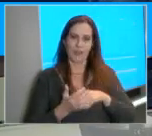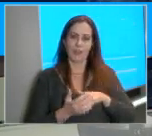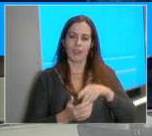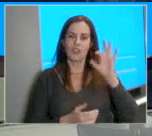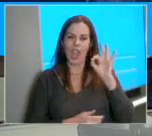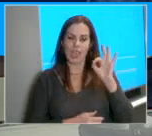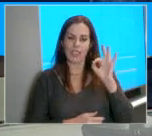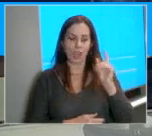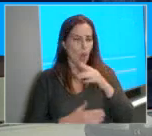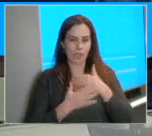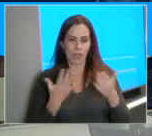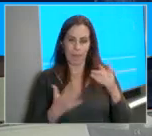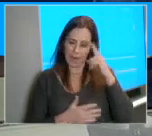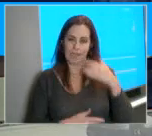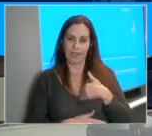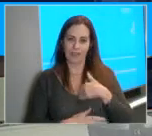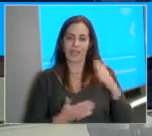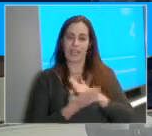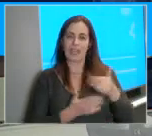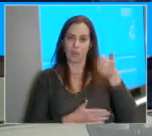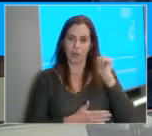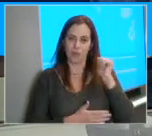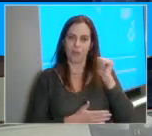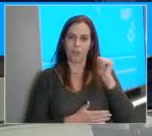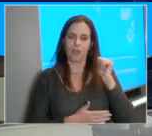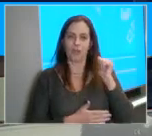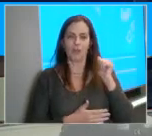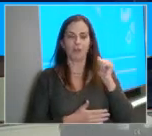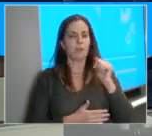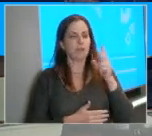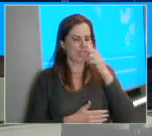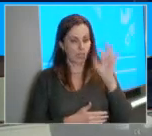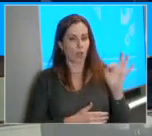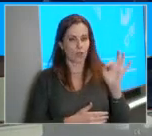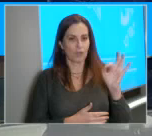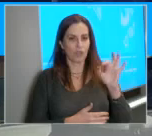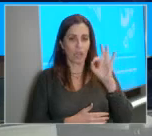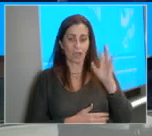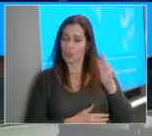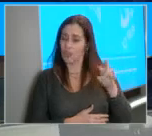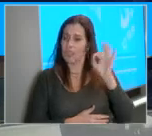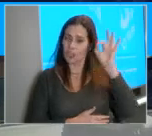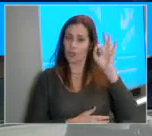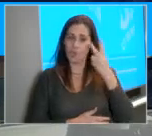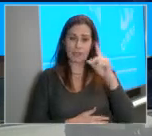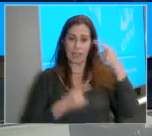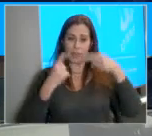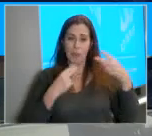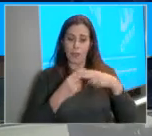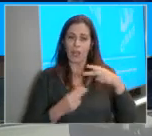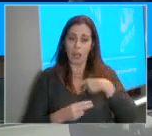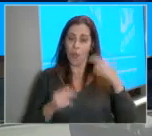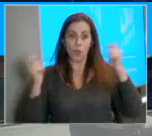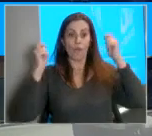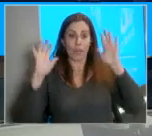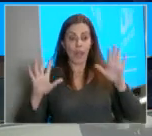דרעי לא סתם, לדעתי, החליט אתמול להיכנס לעובי הקורה, ומניסיונו של אריה דרעי, יש עוד סיכוי שב-21 יום הקרובים אנחנו